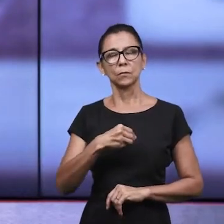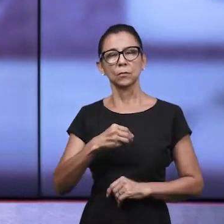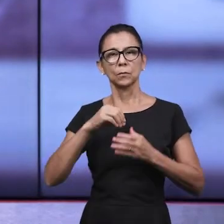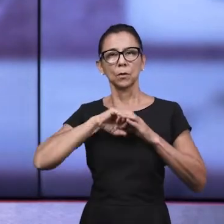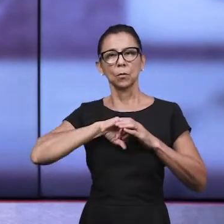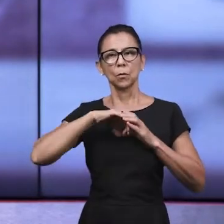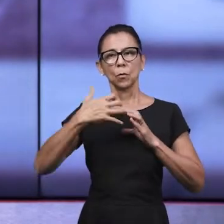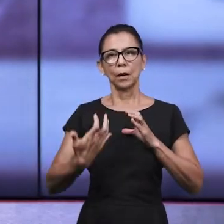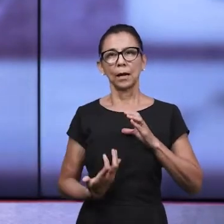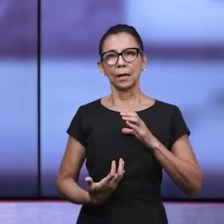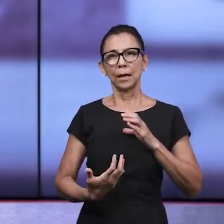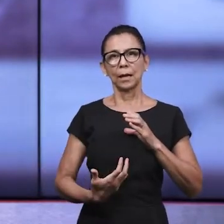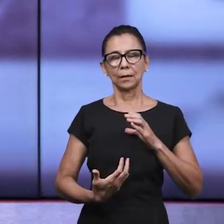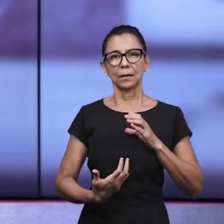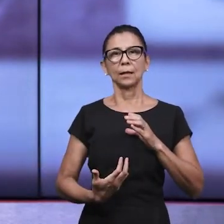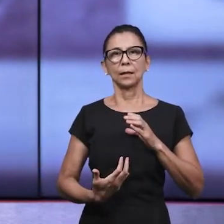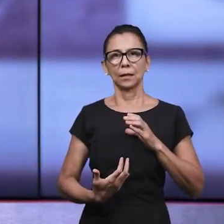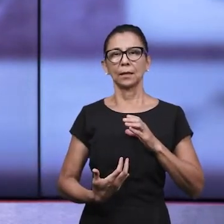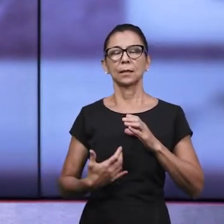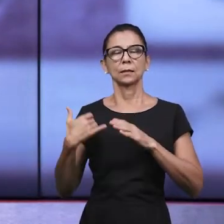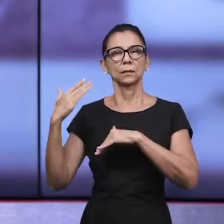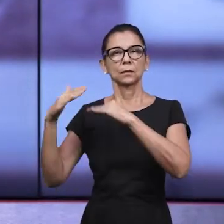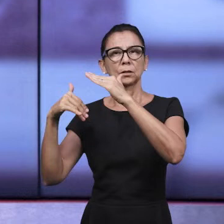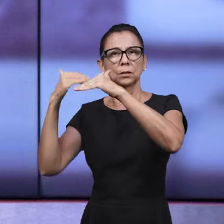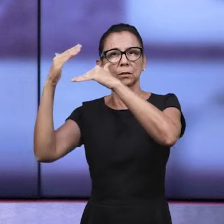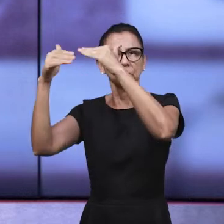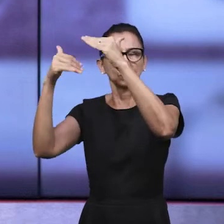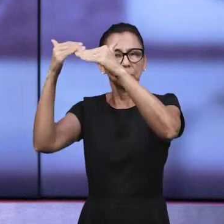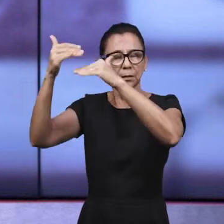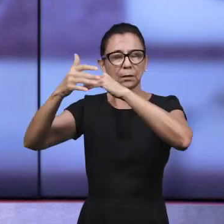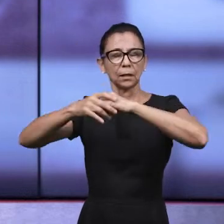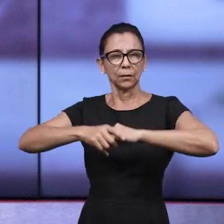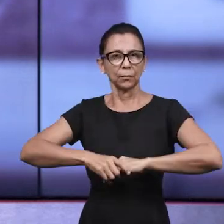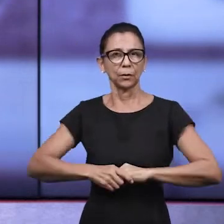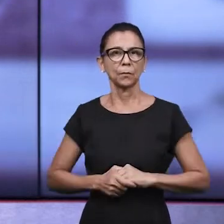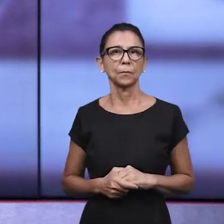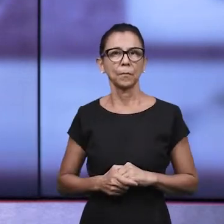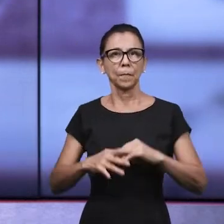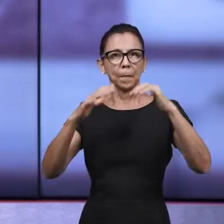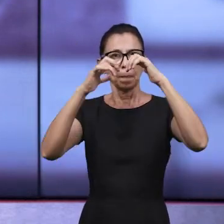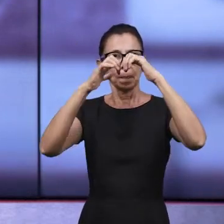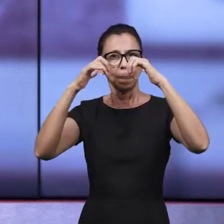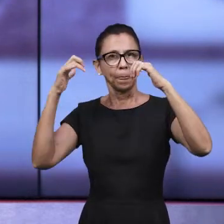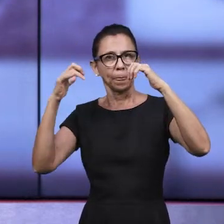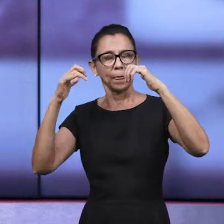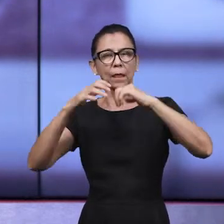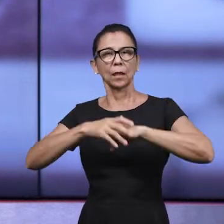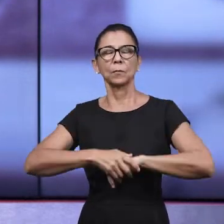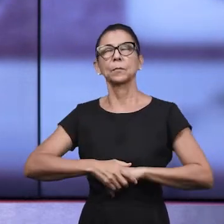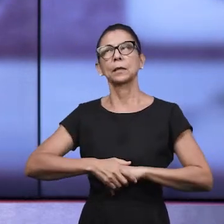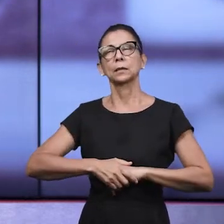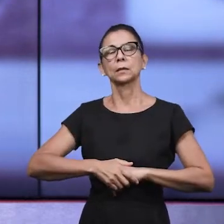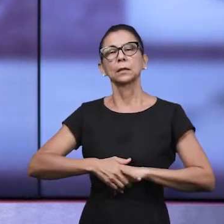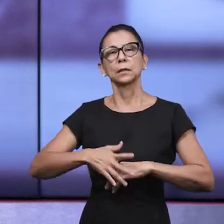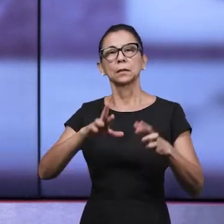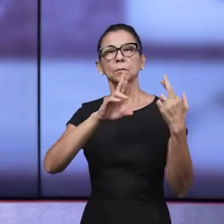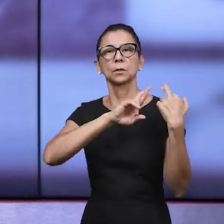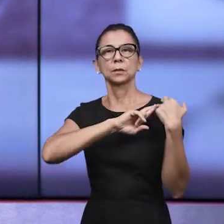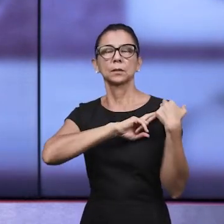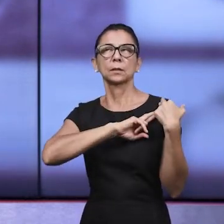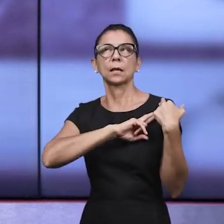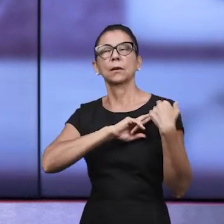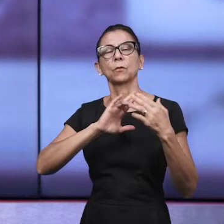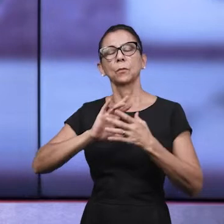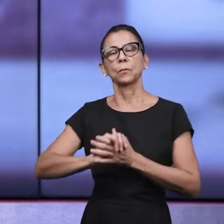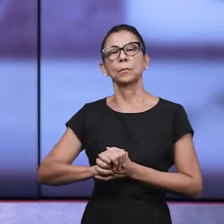caractère, de développement du cortex frontal qui est responsable pour nos prises de décision, la pensée